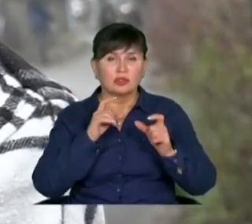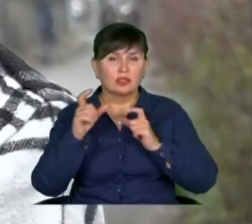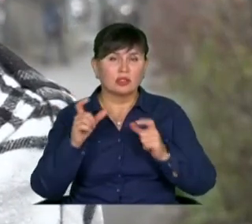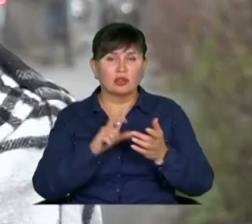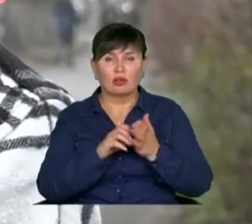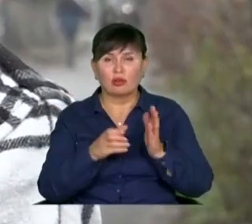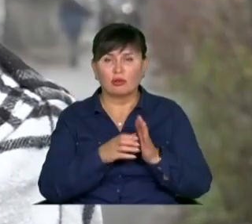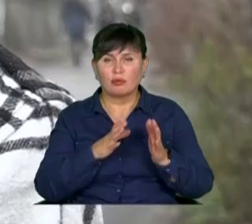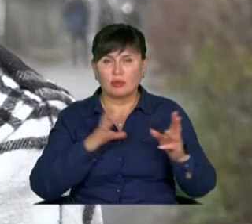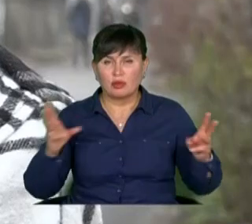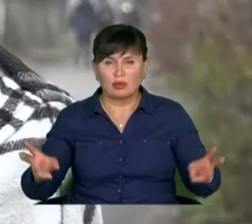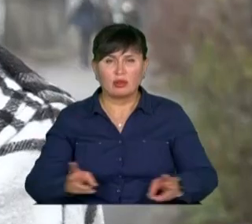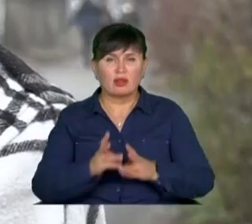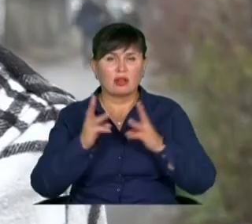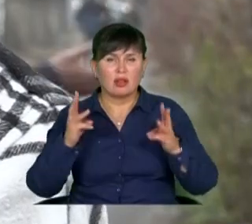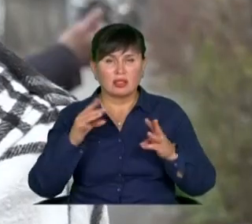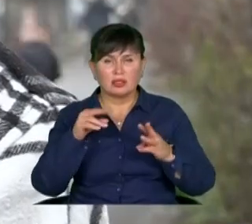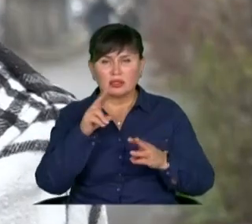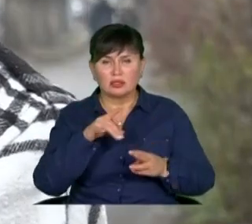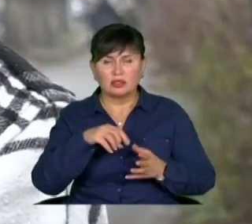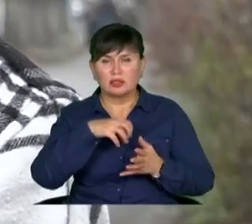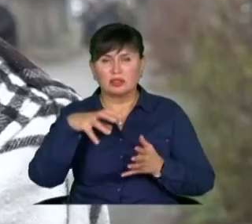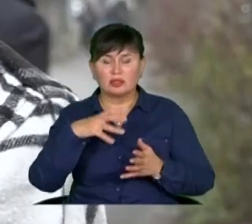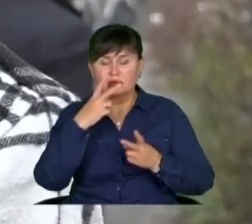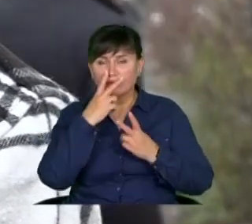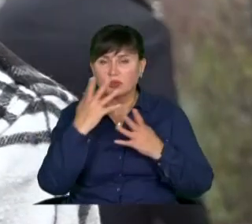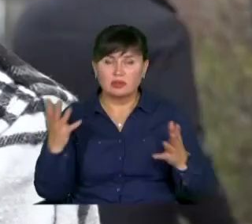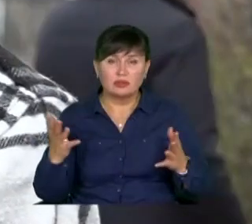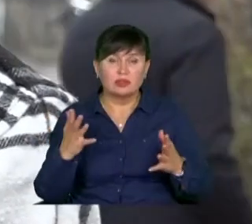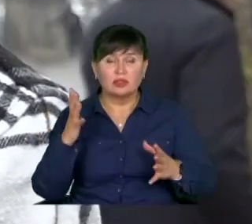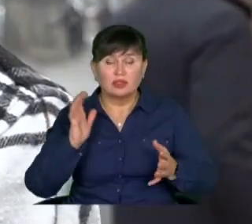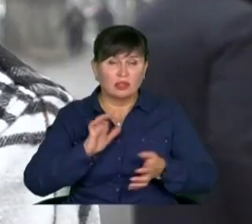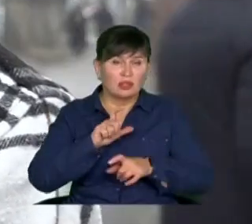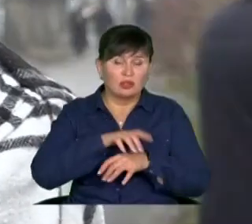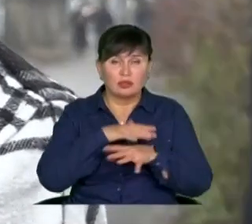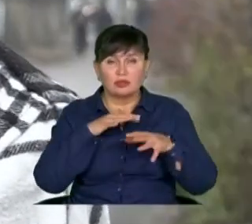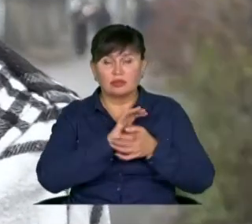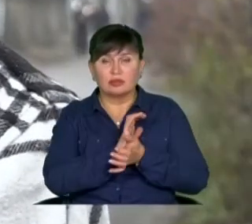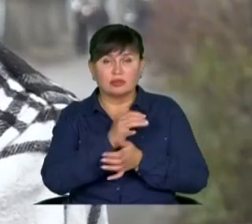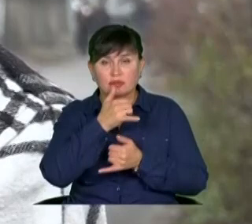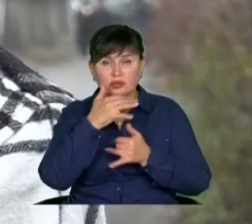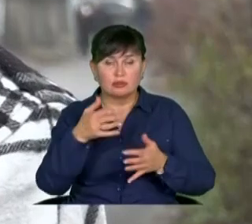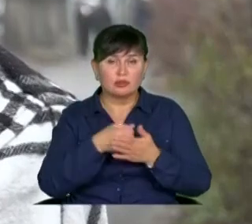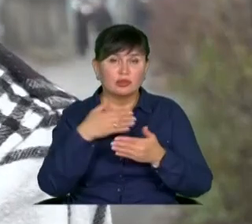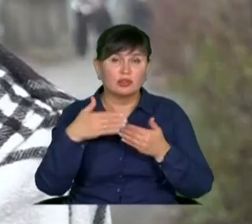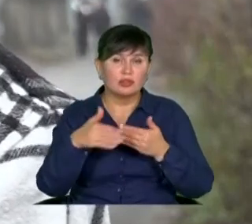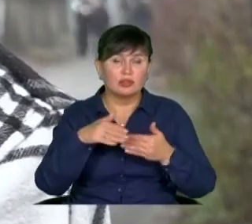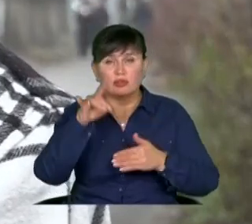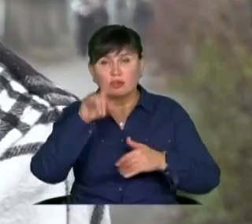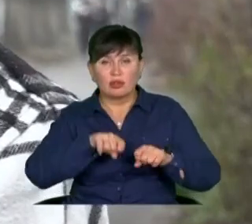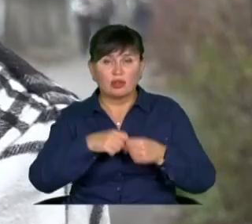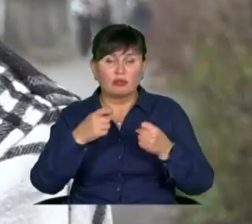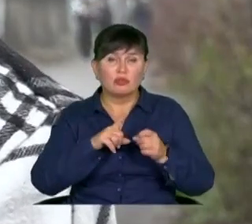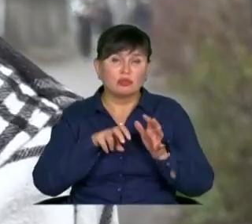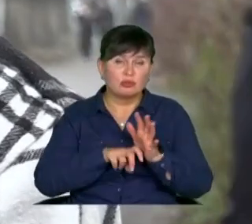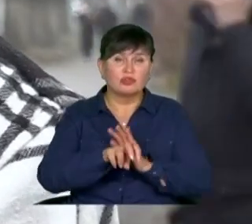комнате было пламя и густой едкий дым. Ничего не было видно. В панике и толкотне некоторые не могли добраться до двери и стали ломать окна, чтобы